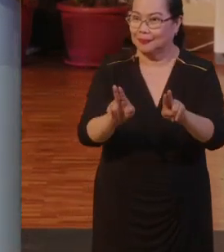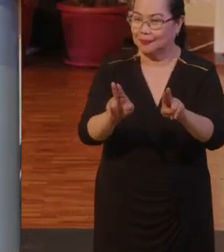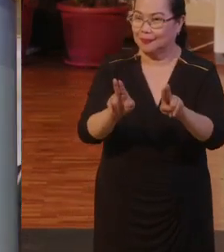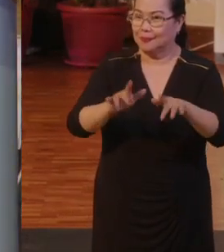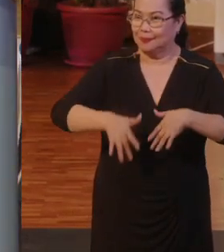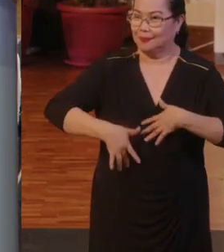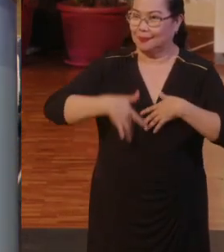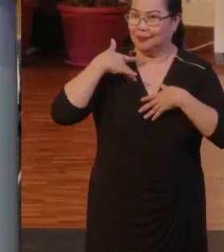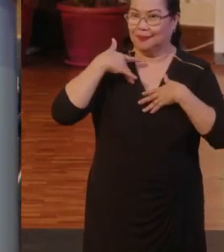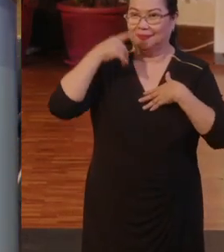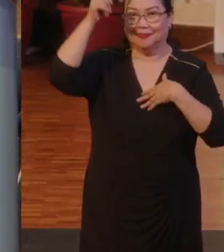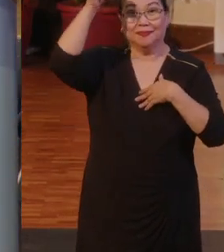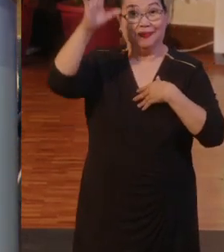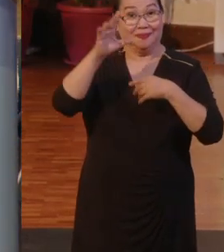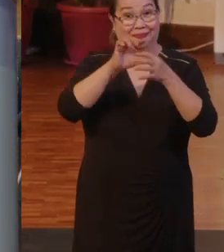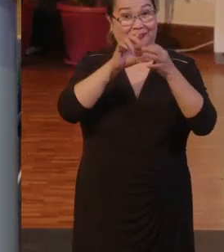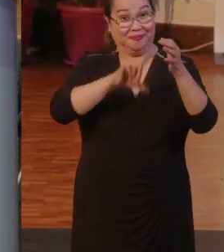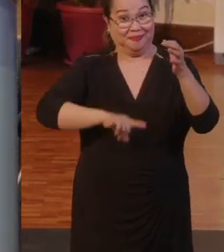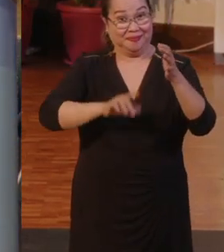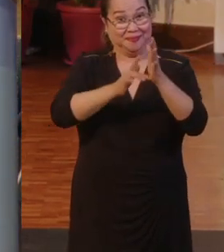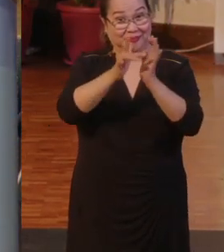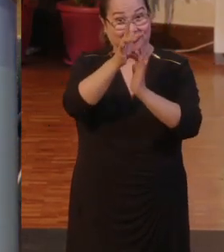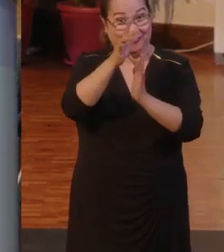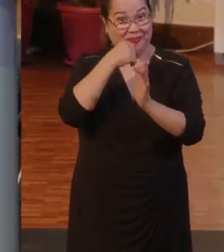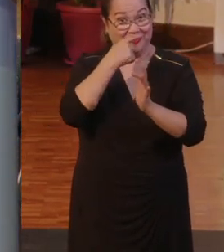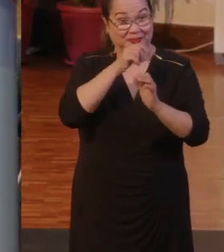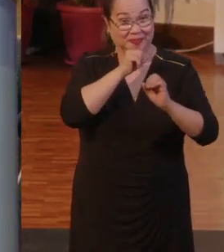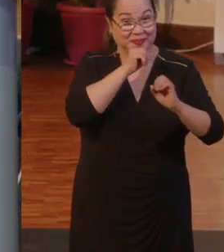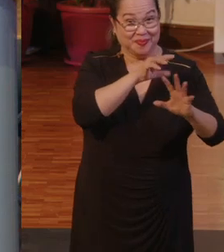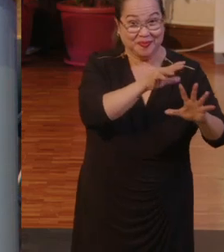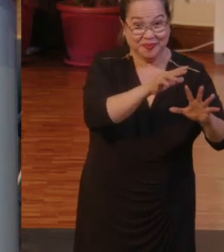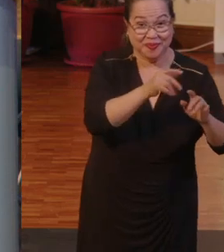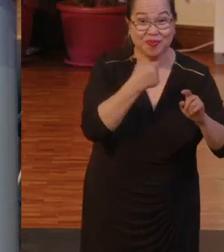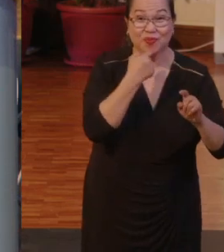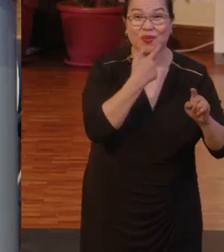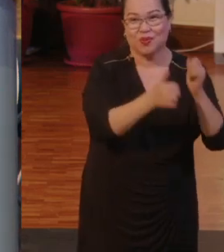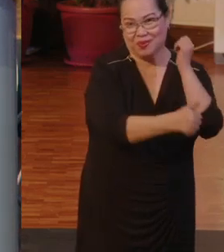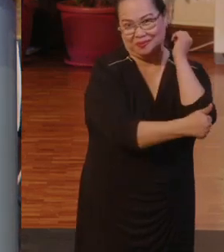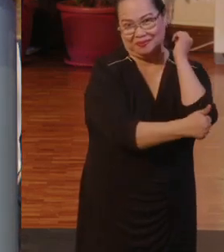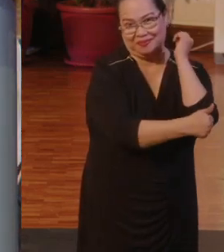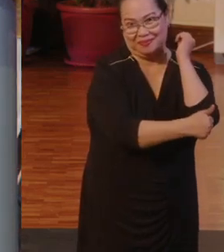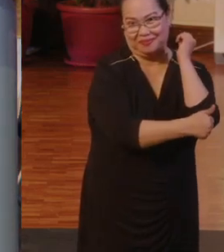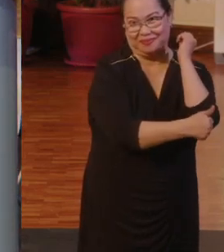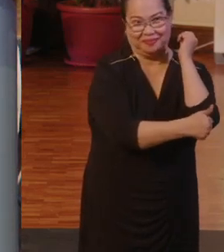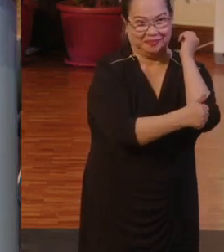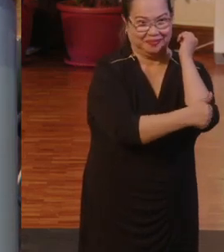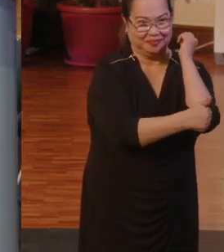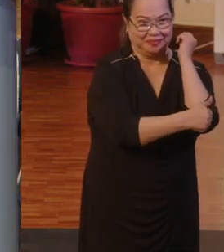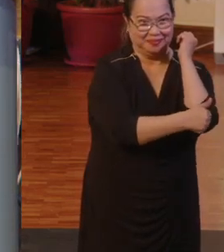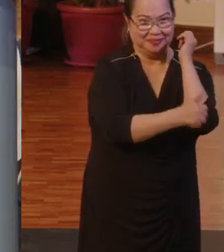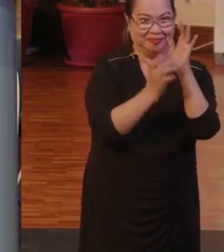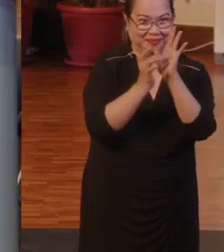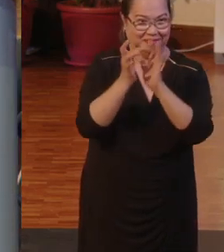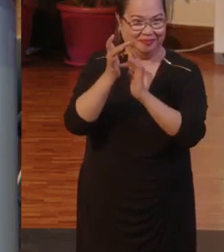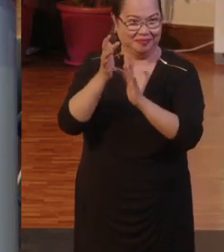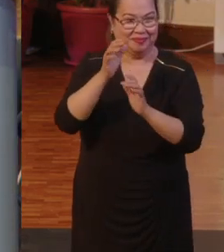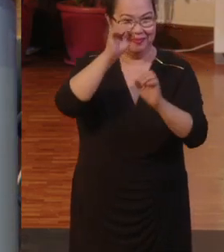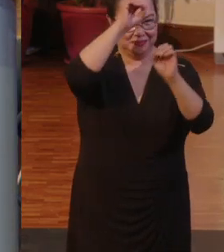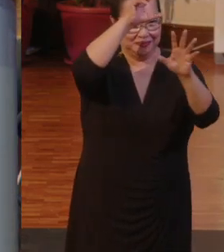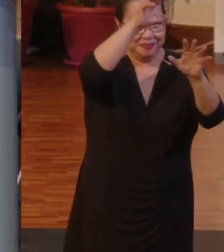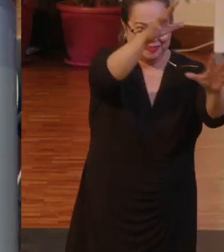buhay ng ating Panginoong Hesus na siyang nagmula sa bayan Israel, na